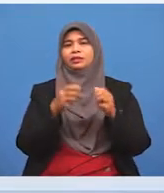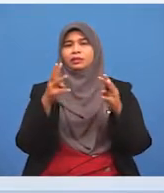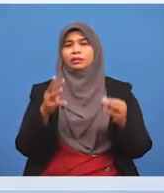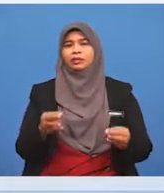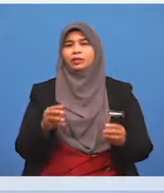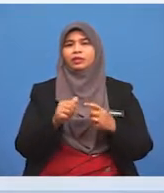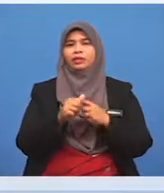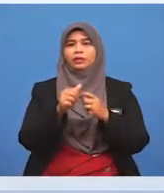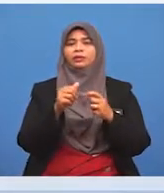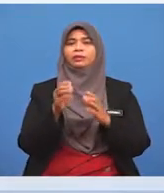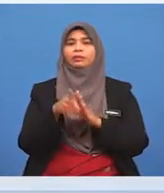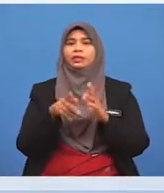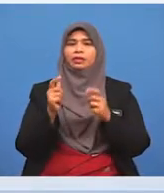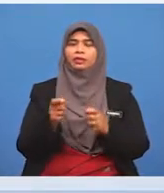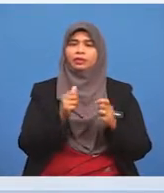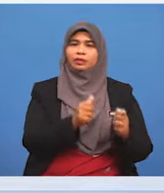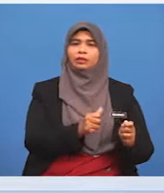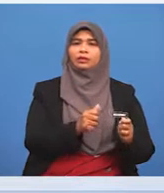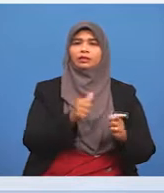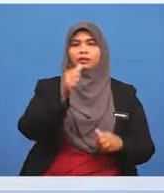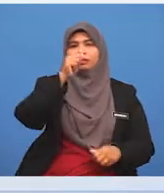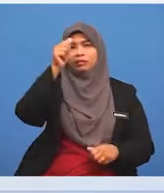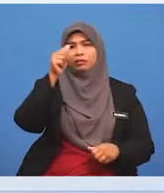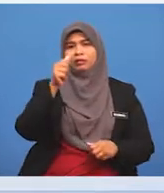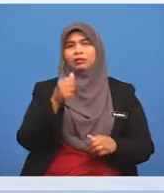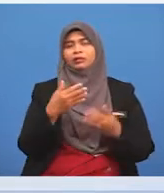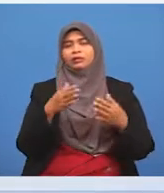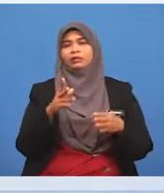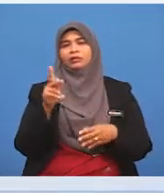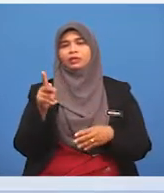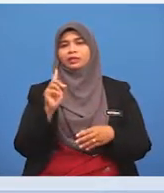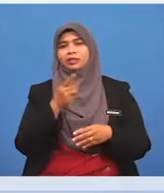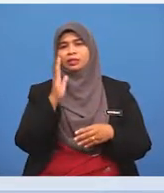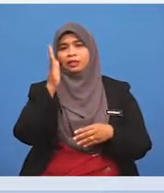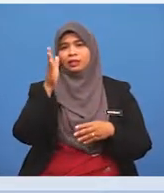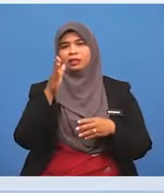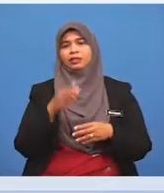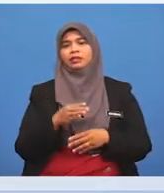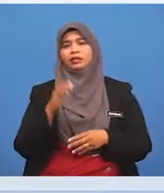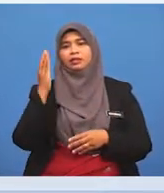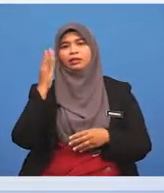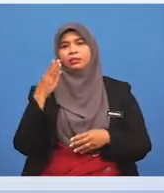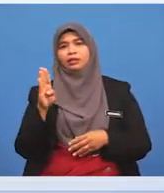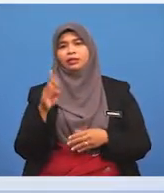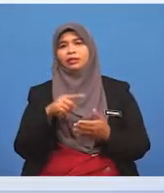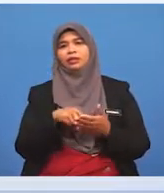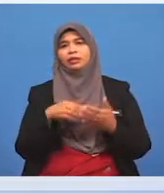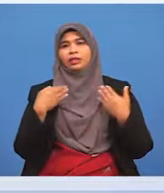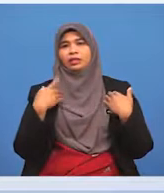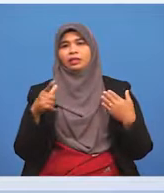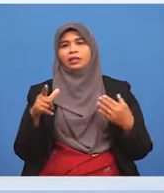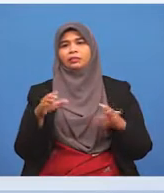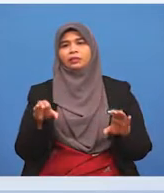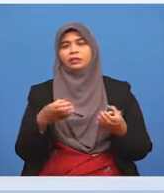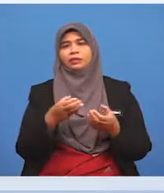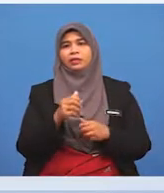insaf bahawa ini adalah penciptaan alam yang unik dan mengandungi tanda-tanda kebesaran